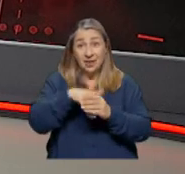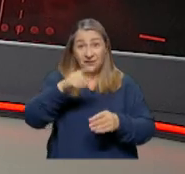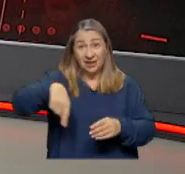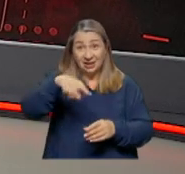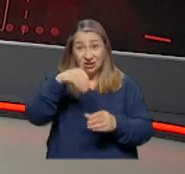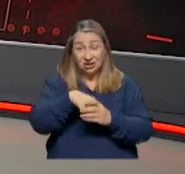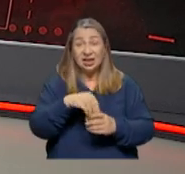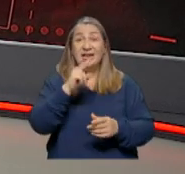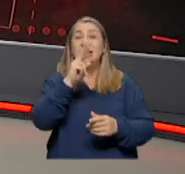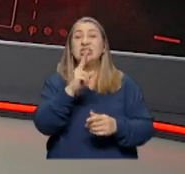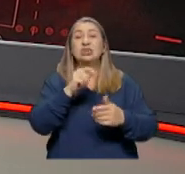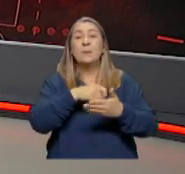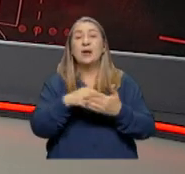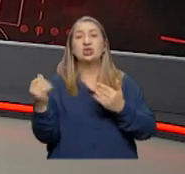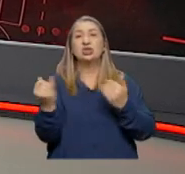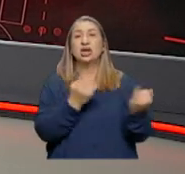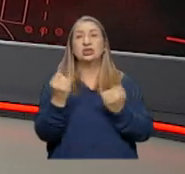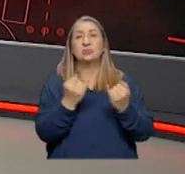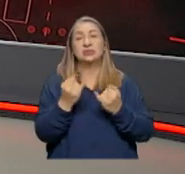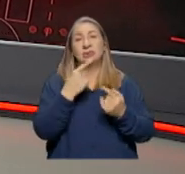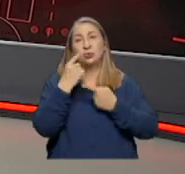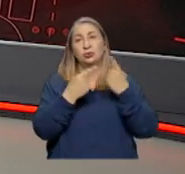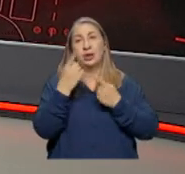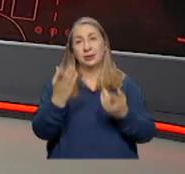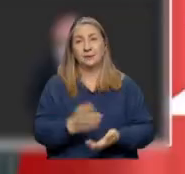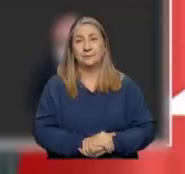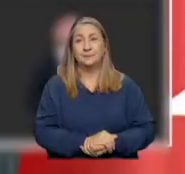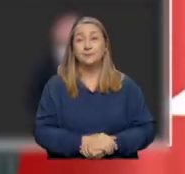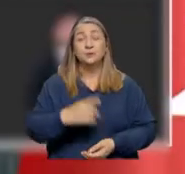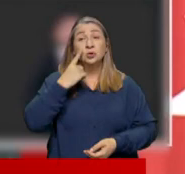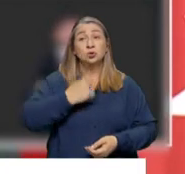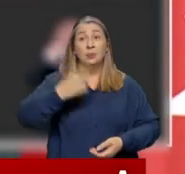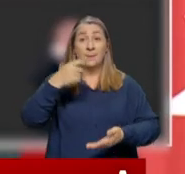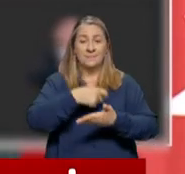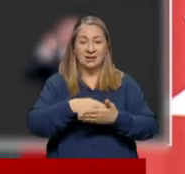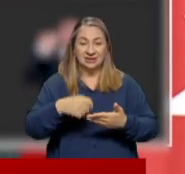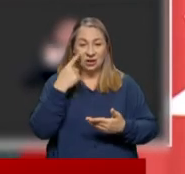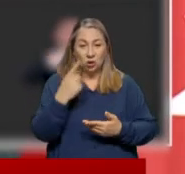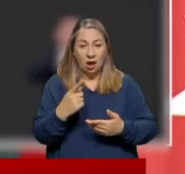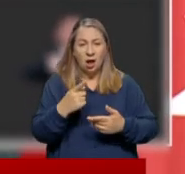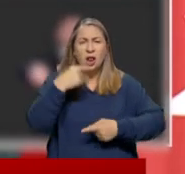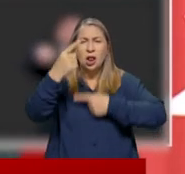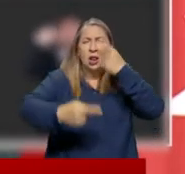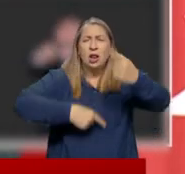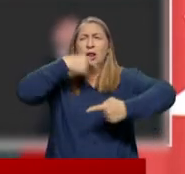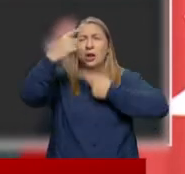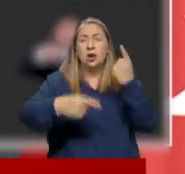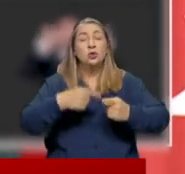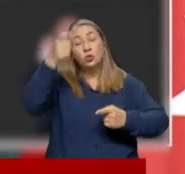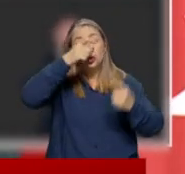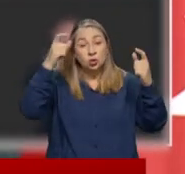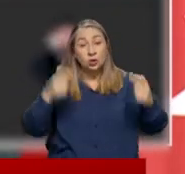milletvekilleri için ikinci maaş tartışmasında açarak Cumhurbaşkanı maaşı üzerinden fırtına kopartarak